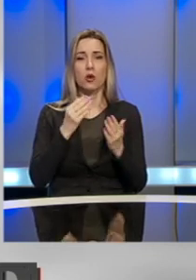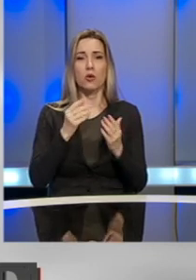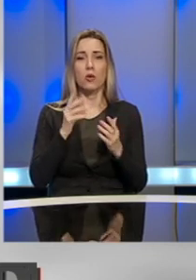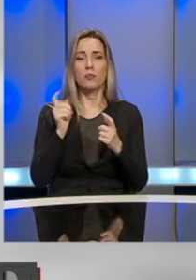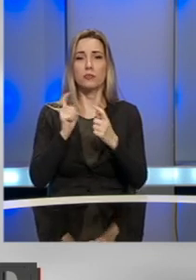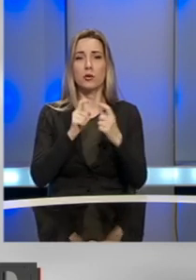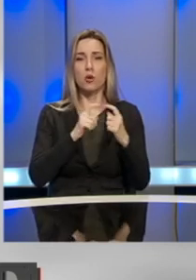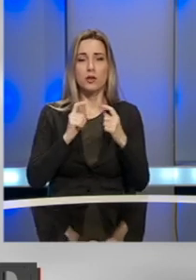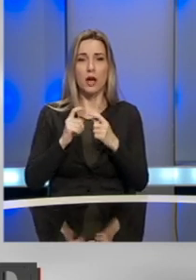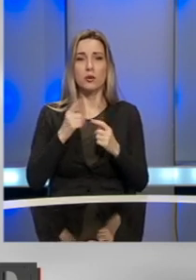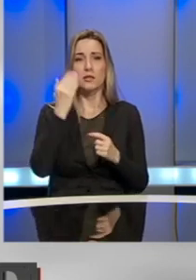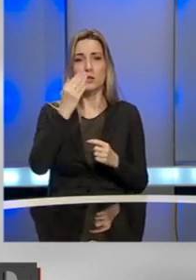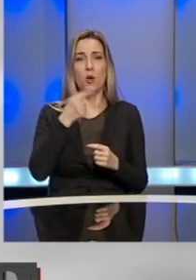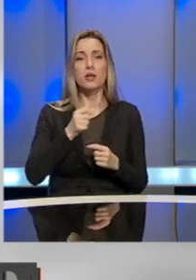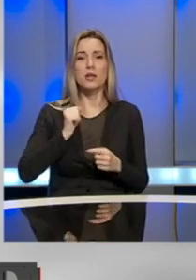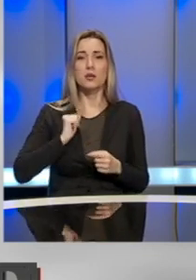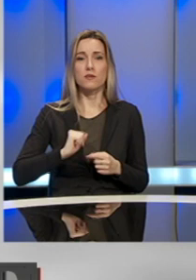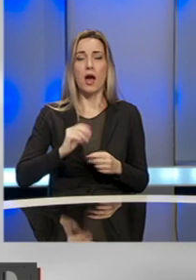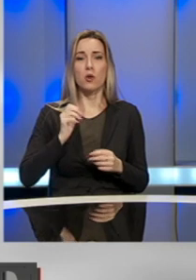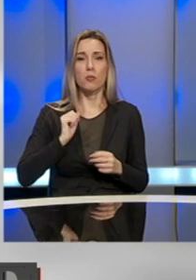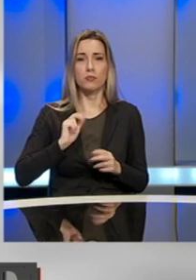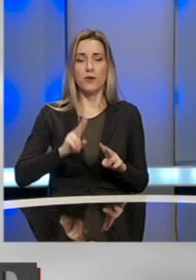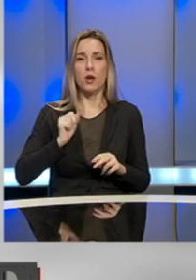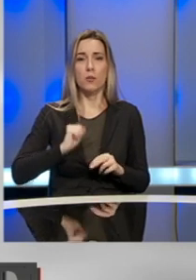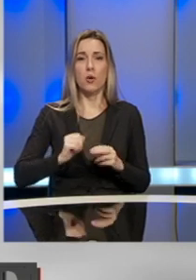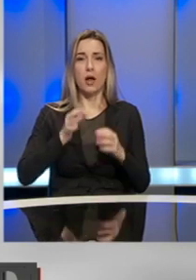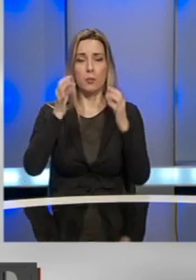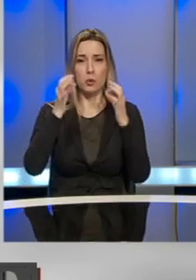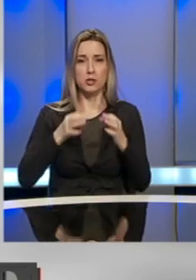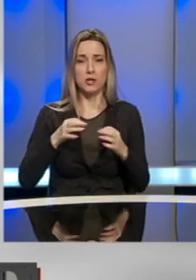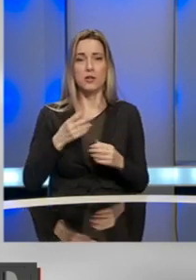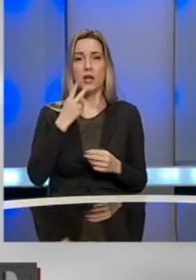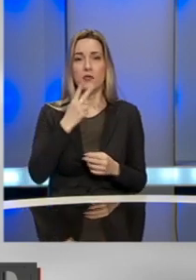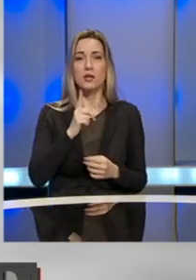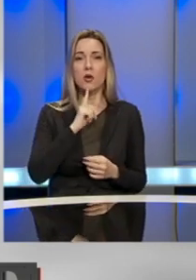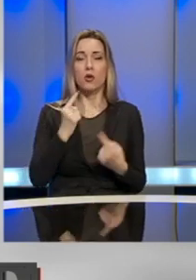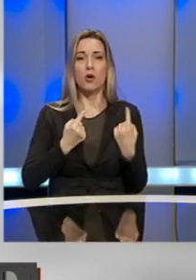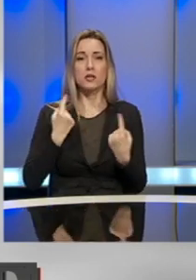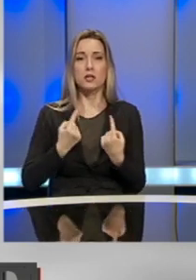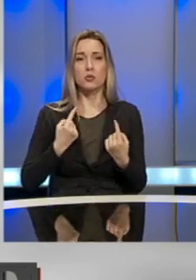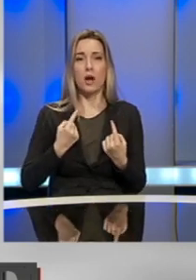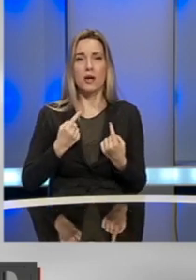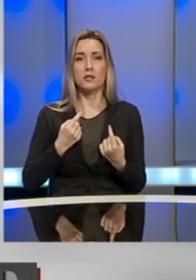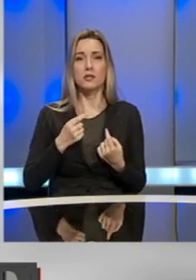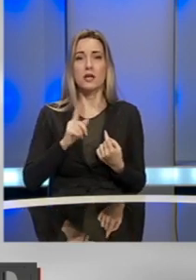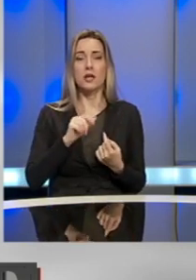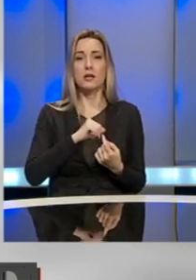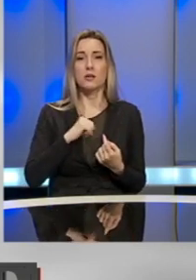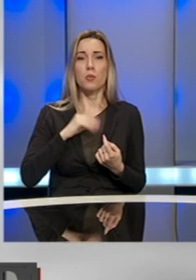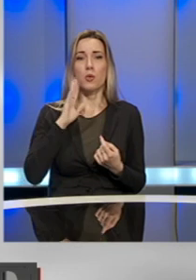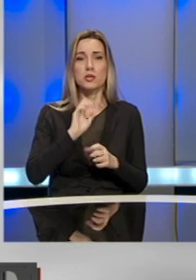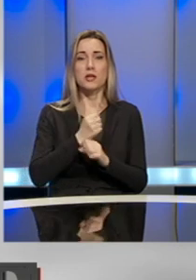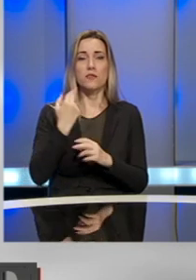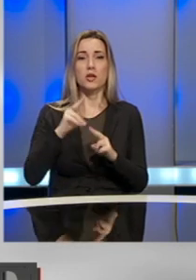se sumnja na nešto, onda se to stvarno mora poštivati u ovoj pandemiji, jer vidite u kojoj situaciji ne samo Bosna i Hercegovina,